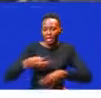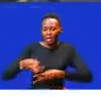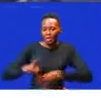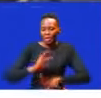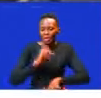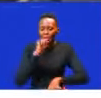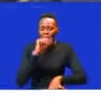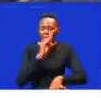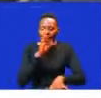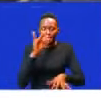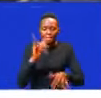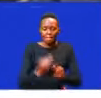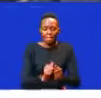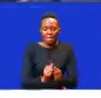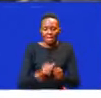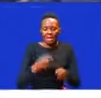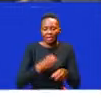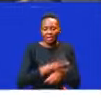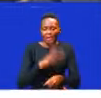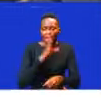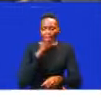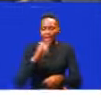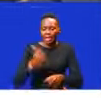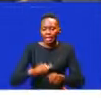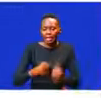yo maber ma ok gibedo gi chwanyruok matamogi dhi mbele gi somo.